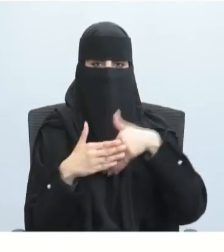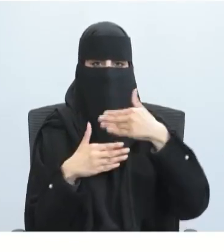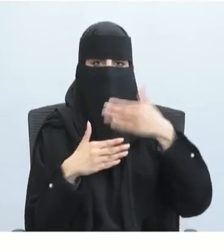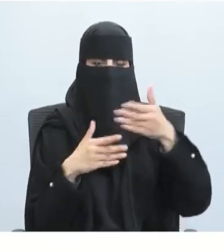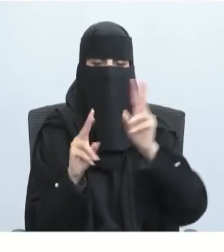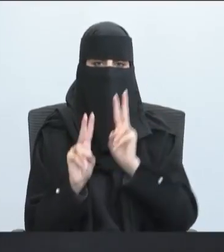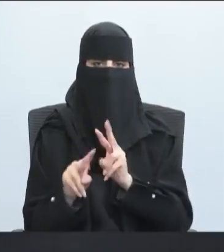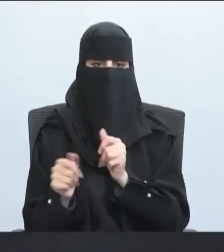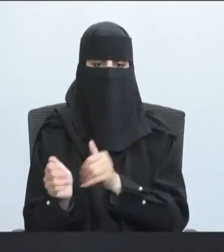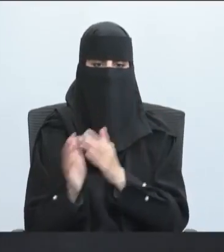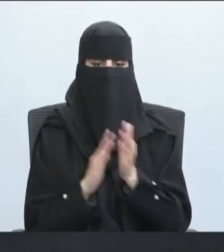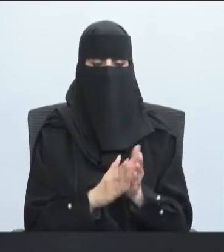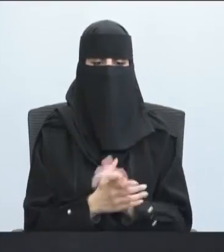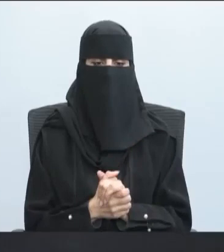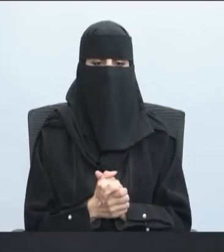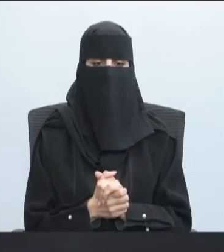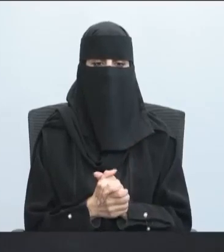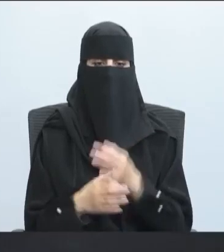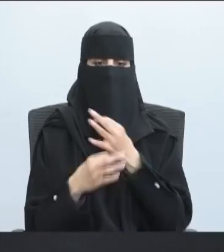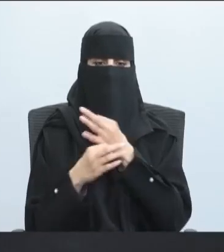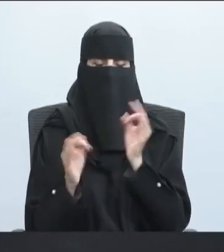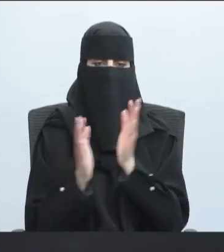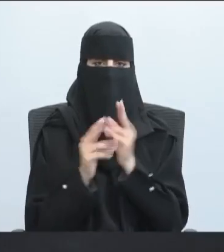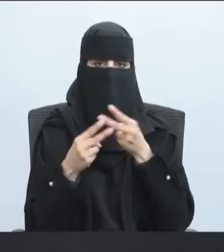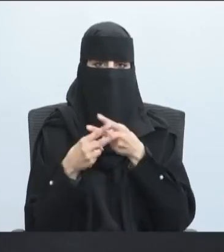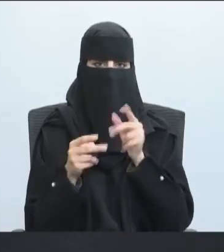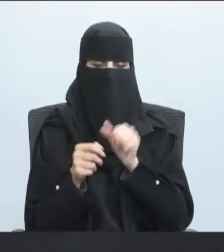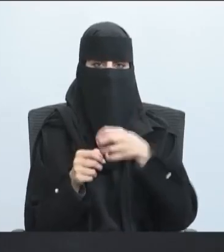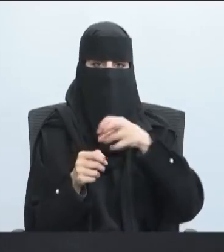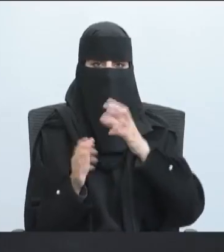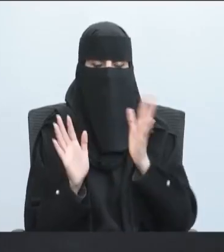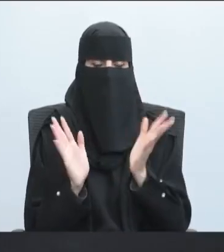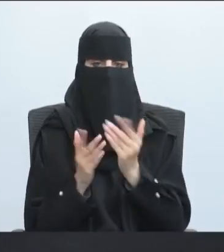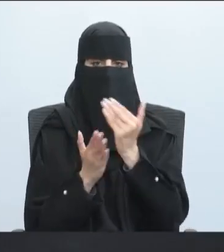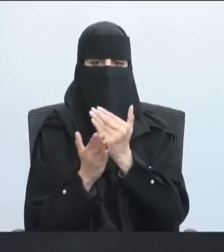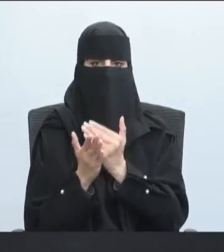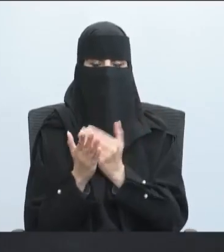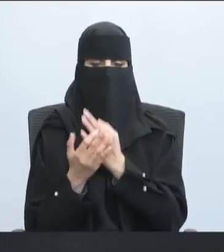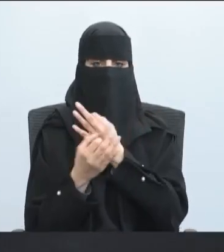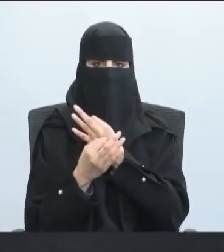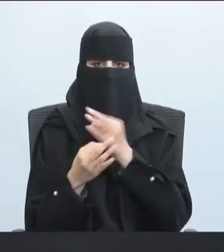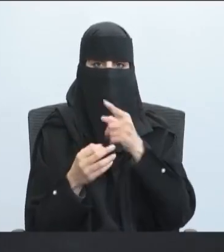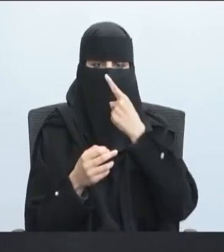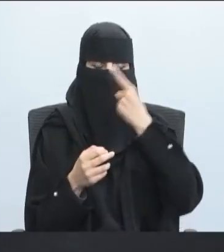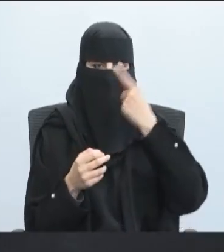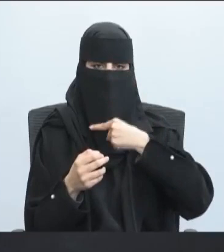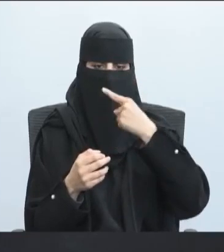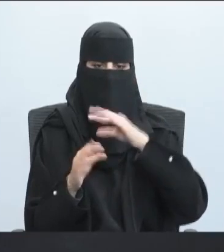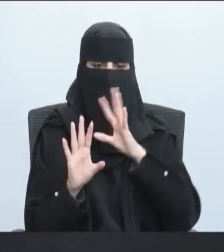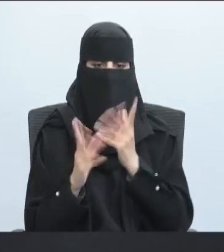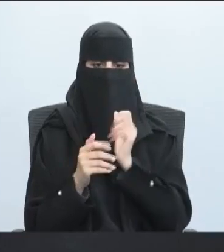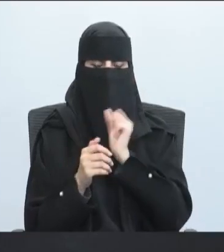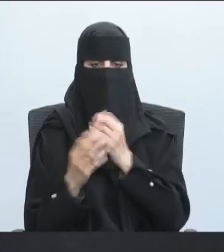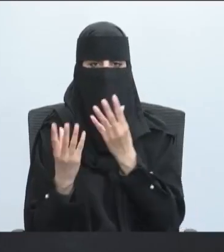بالقيمه المستقبليه ذكرنا في بدايه هذا الفصل ان كل قرار تتخذه على مستوى القرارات الشخصيه او